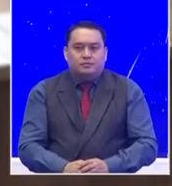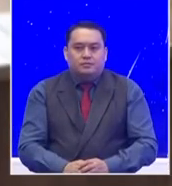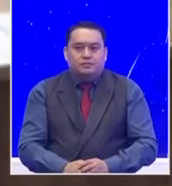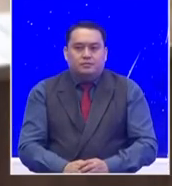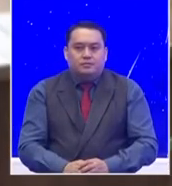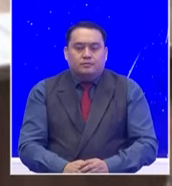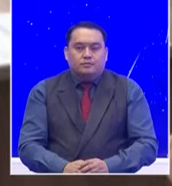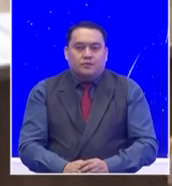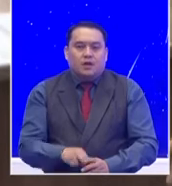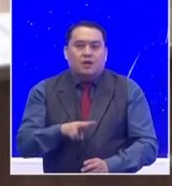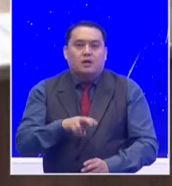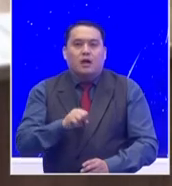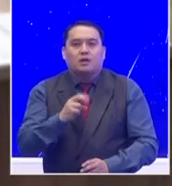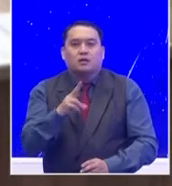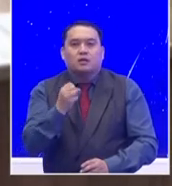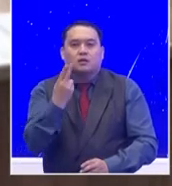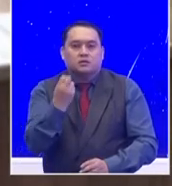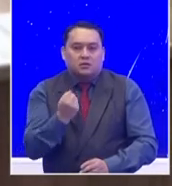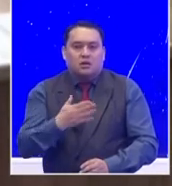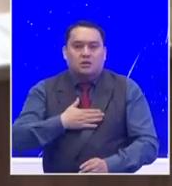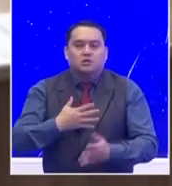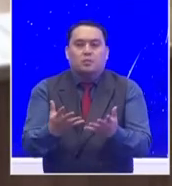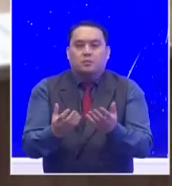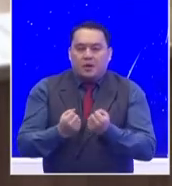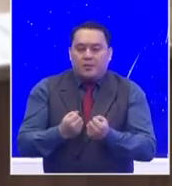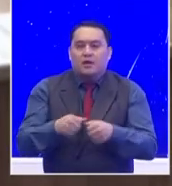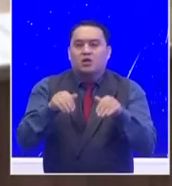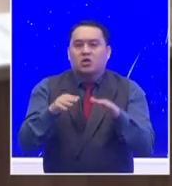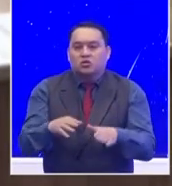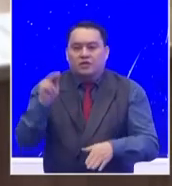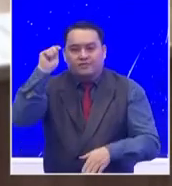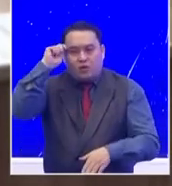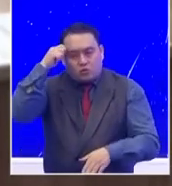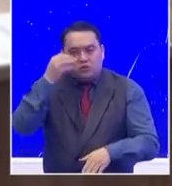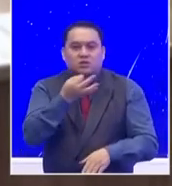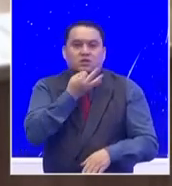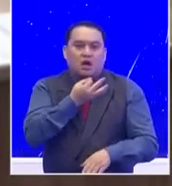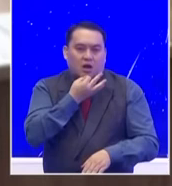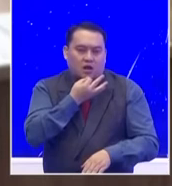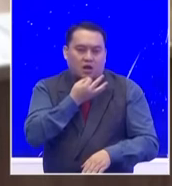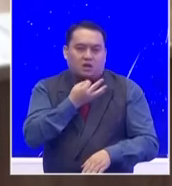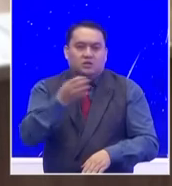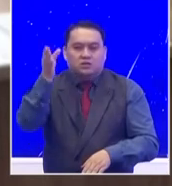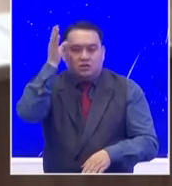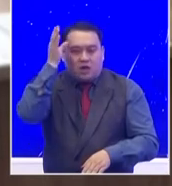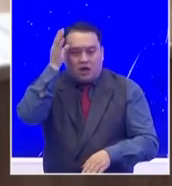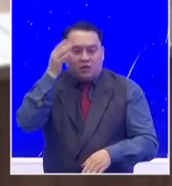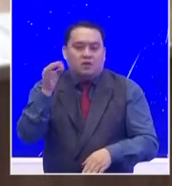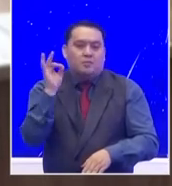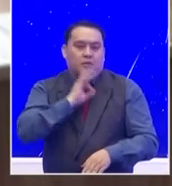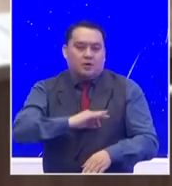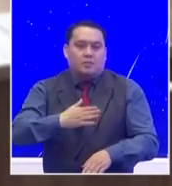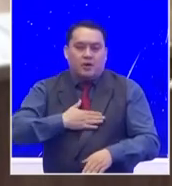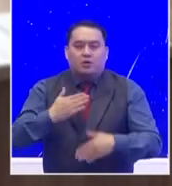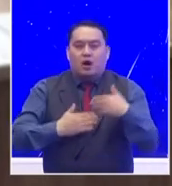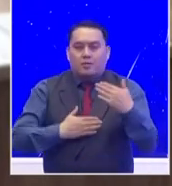В скором времени латинский алфавит будет принят в нашей стране, поэтому я решила выучить его заранее, так как мне знание латиницы пригодится в моей